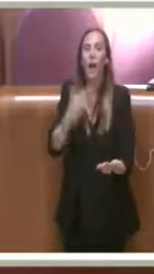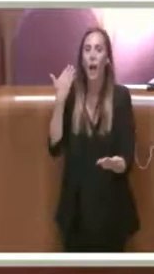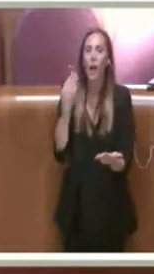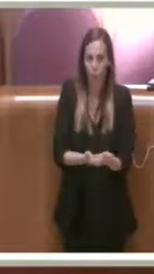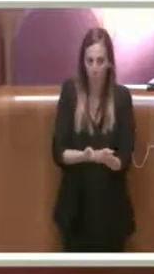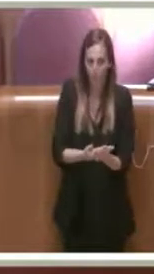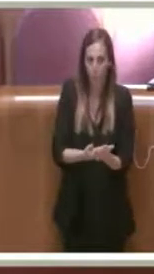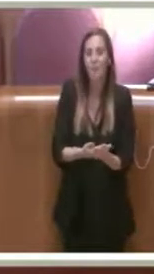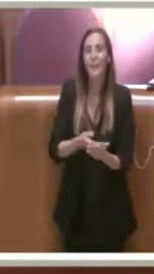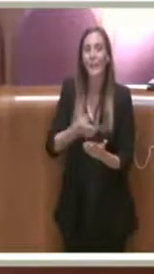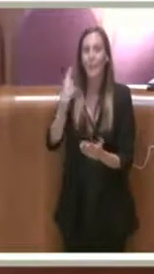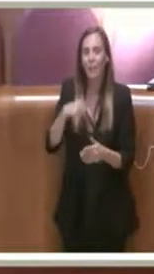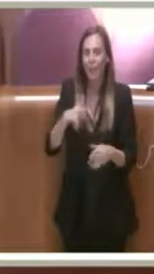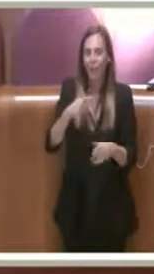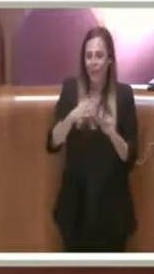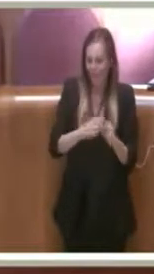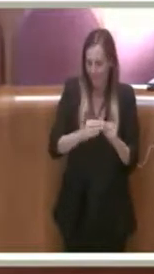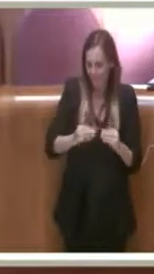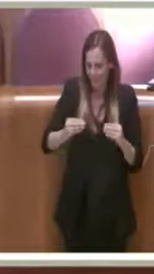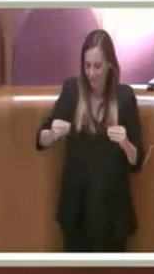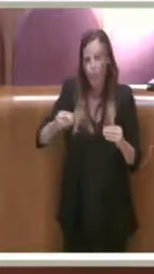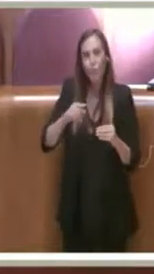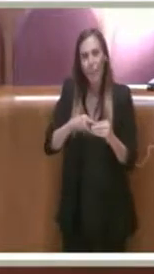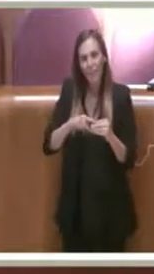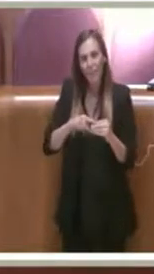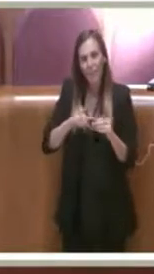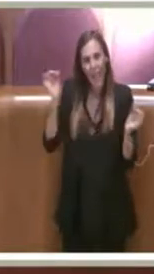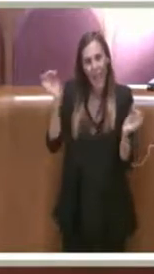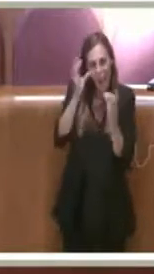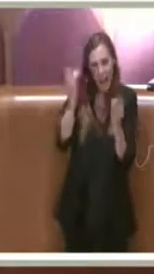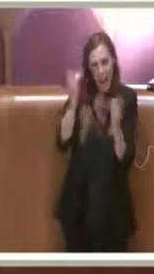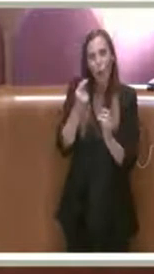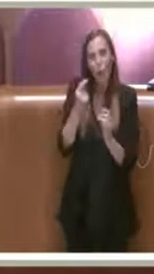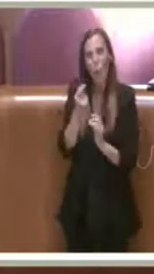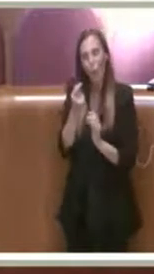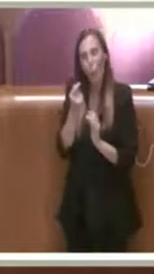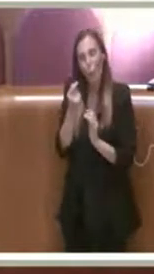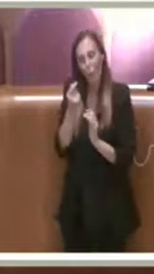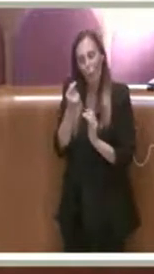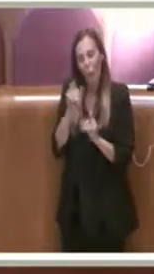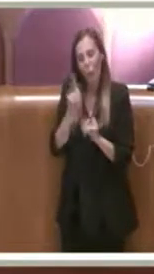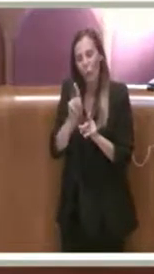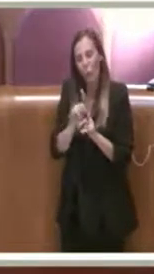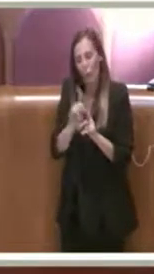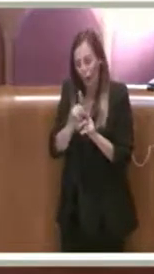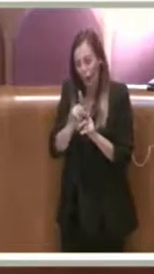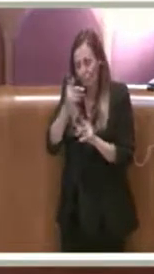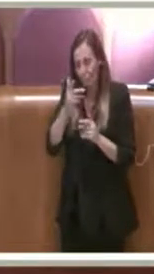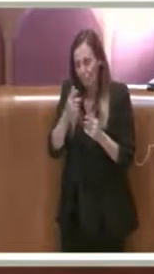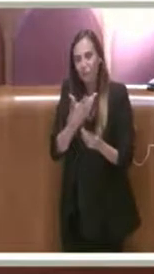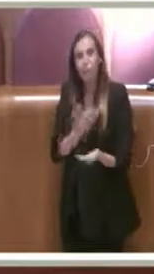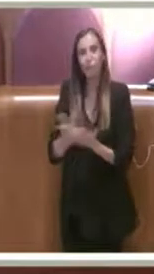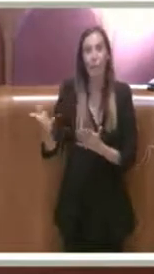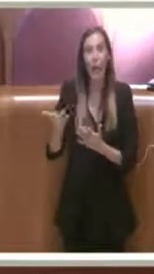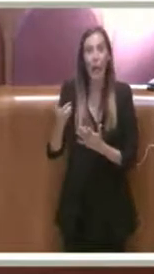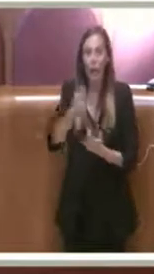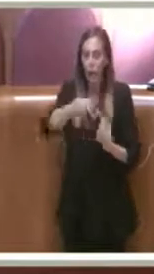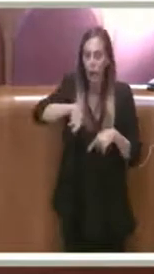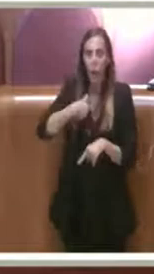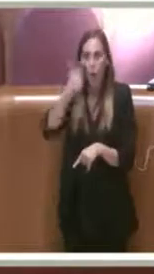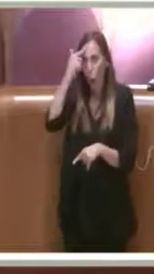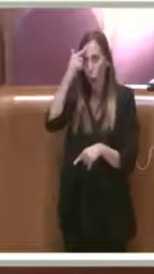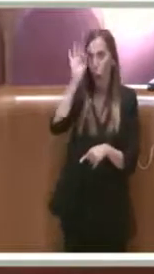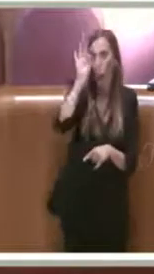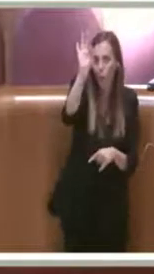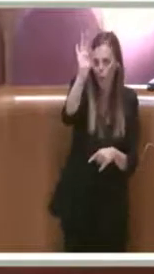un'inflazione dell'utilizzo di certi strumenti e abbiamo voluto quindi ricondurre alle loro specifiche finalità questi strumenti, appunto. Ad